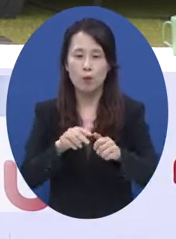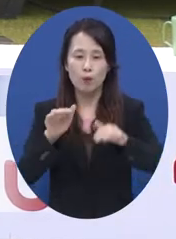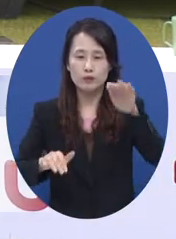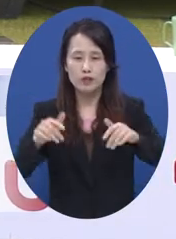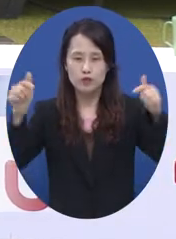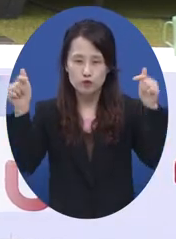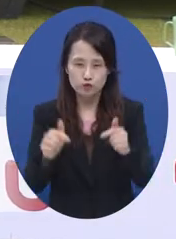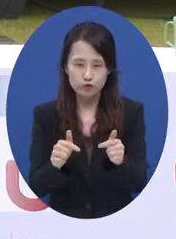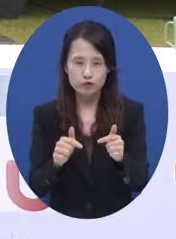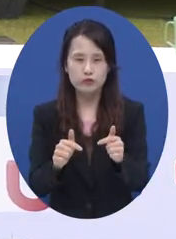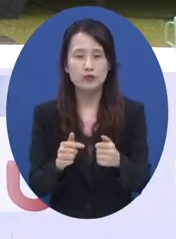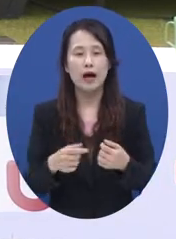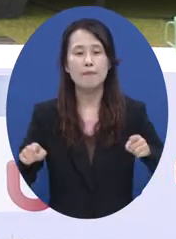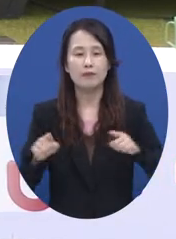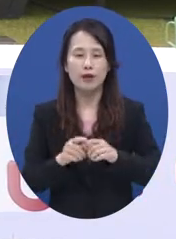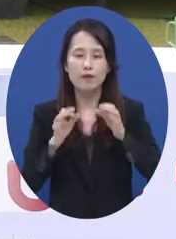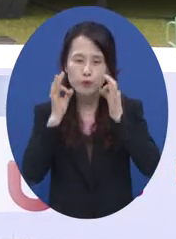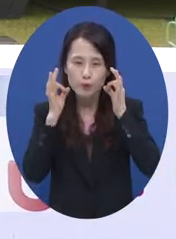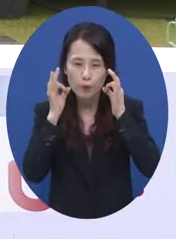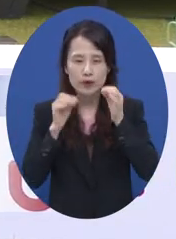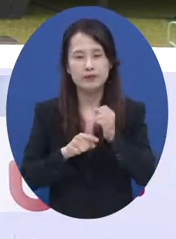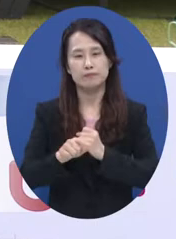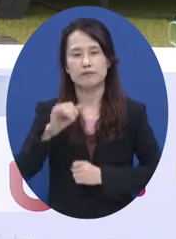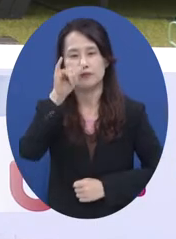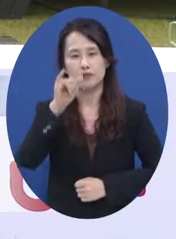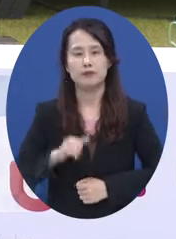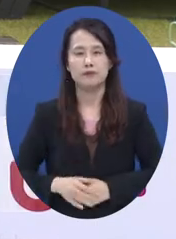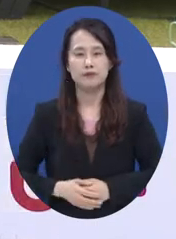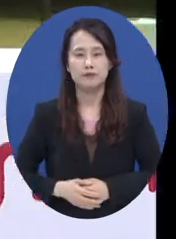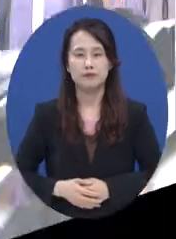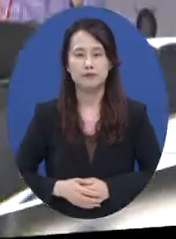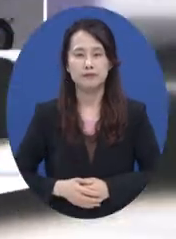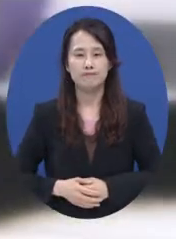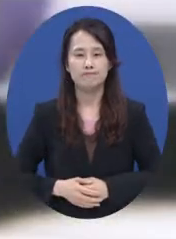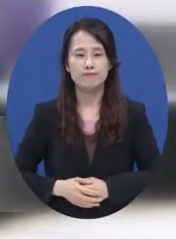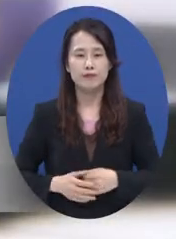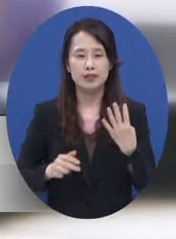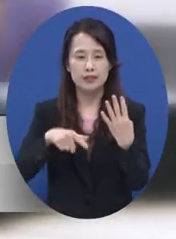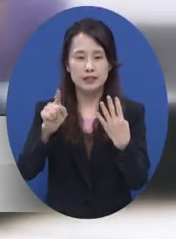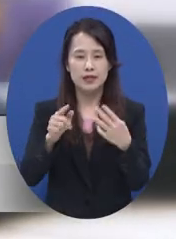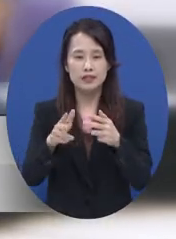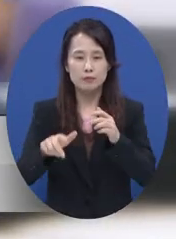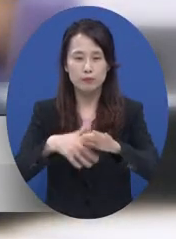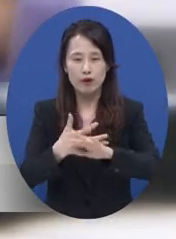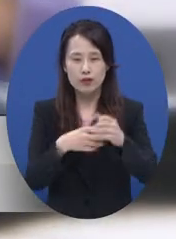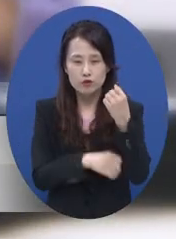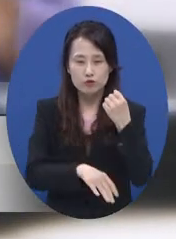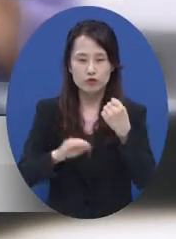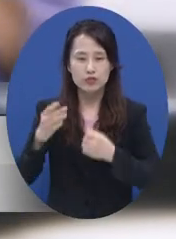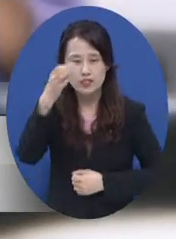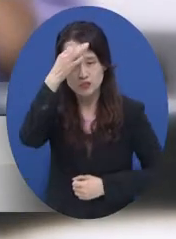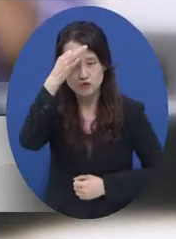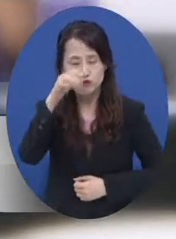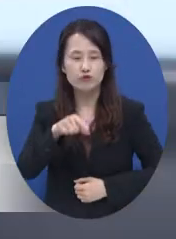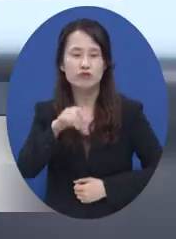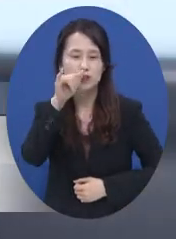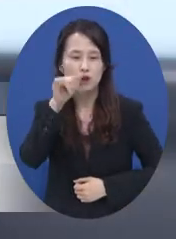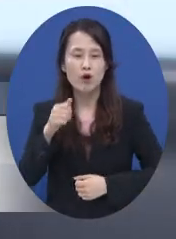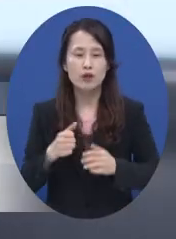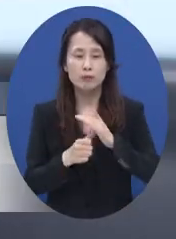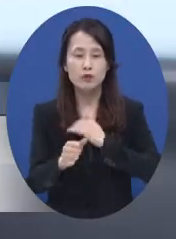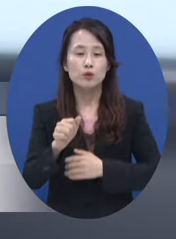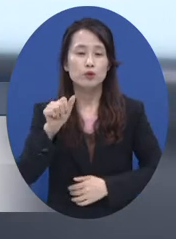도민의 정보 격차 해소를 하는데 같이 두 손을 맞잡았다는 데 의의가 있겠습니다. 4차 산업혁명의 근간이 되는 기술들이 적용돼